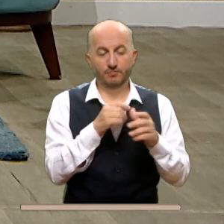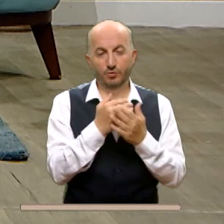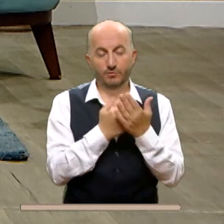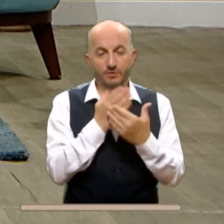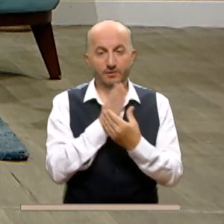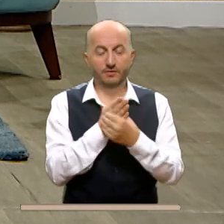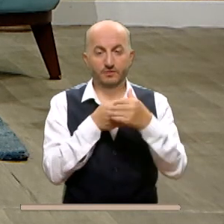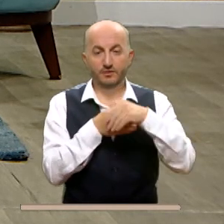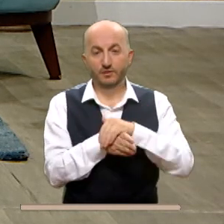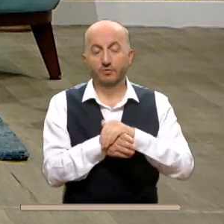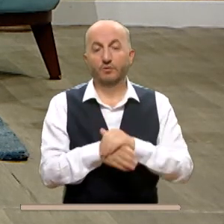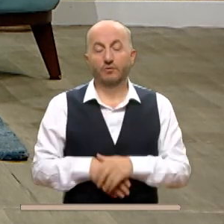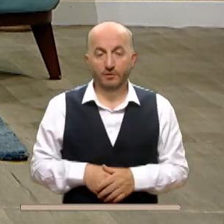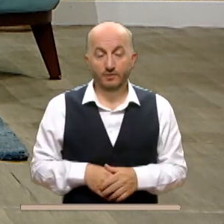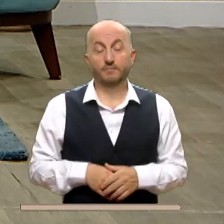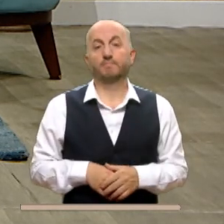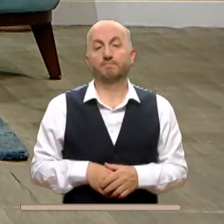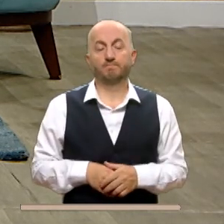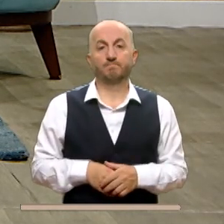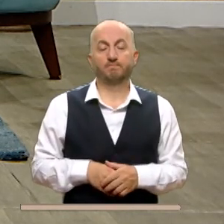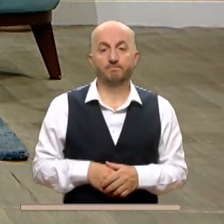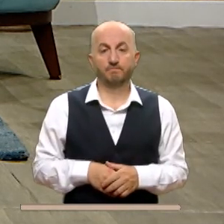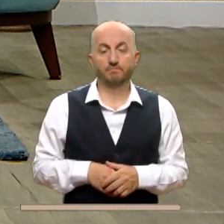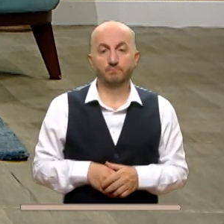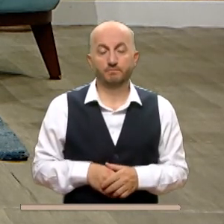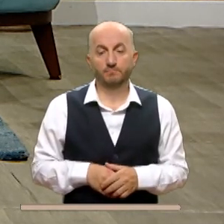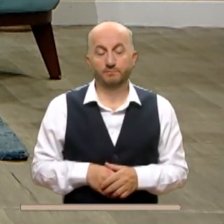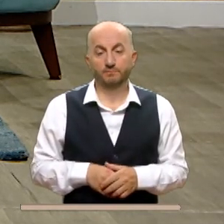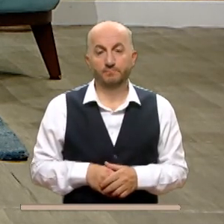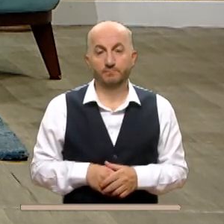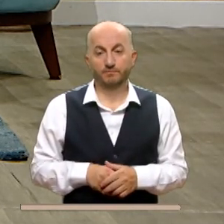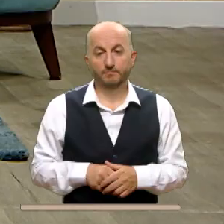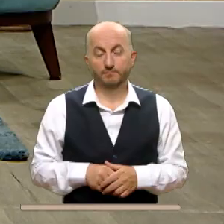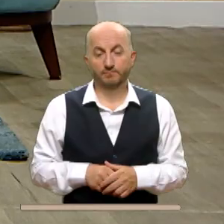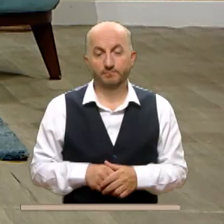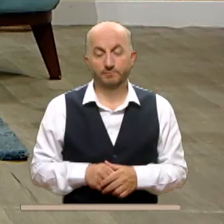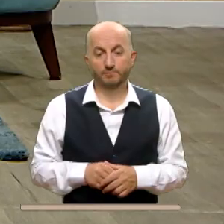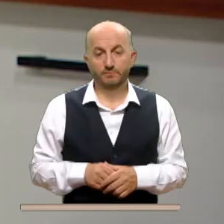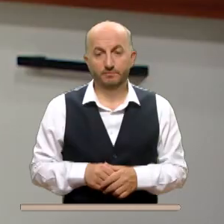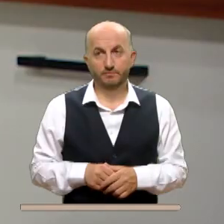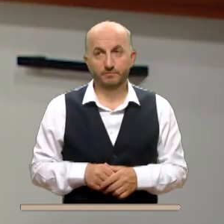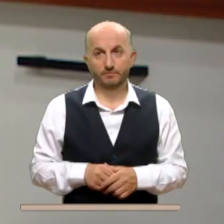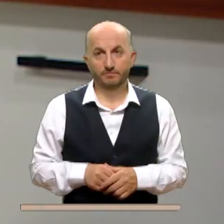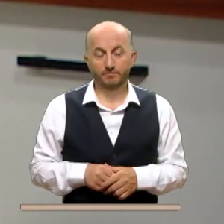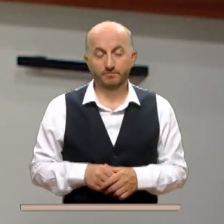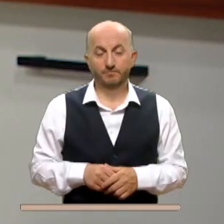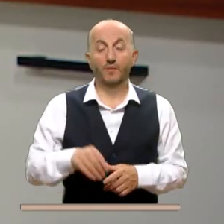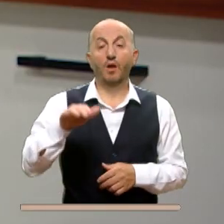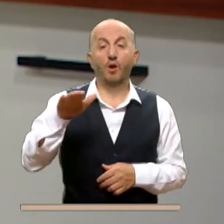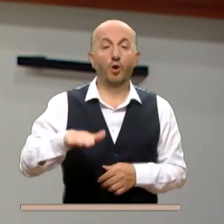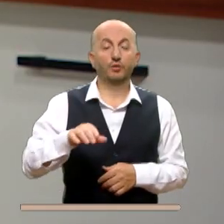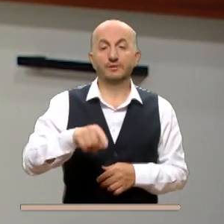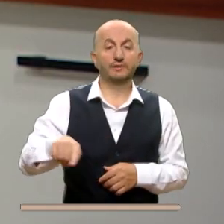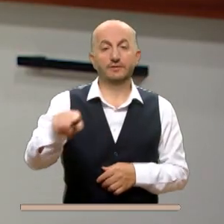Bu manada akademik kadromuzla biz doğrusu övünüyoruz, kadro zenginliğimizle. Hocam şöyle de bir durumunuz var sanırım değil mi? Yani öğrenci